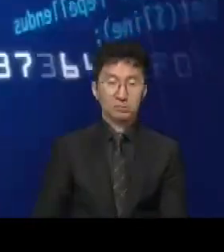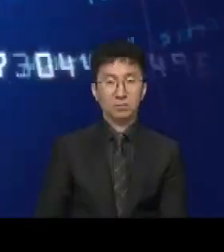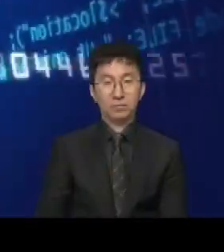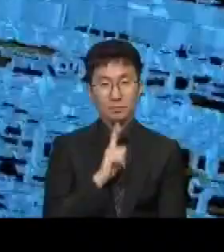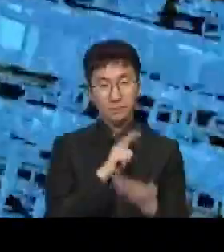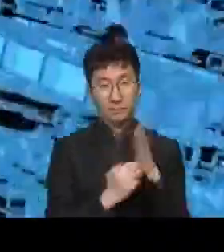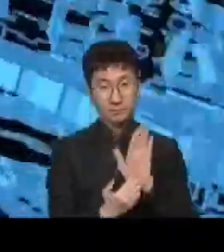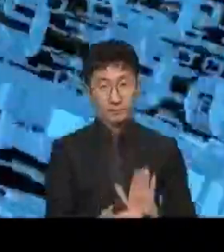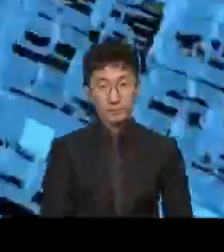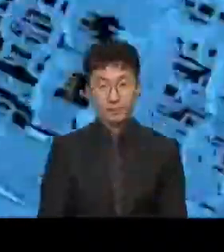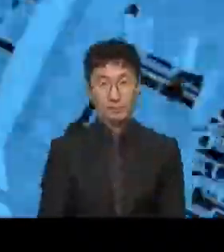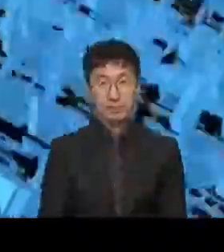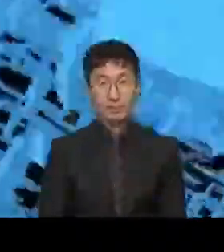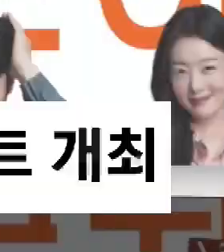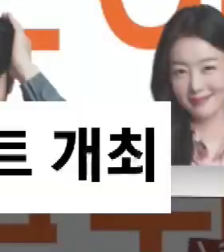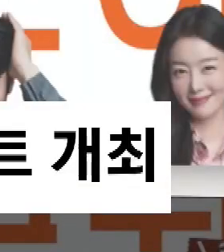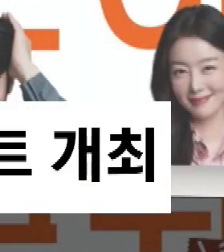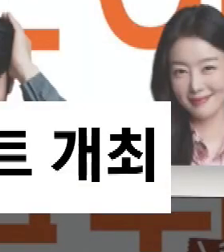SBS 장선입니다.